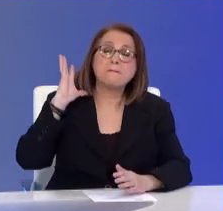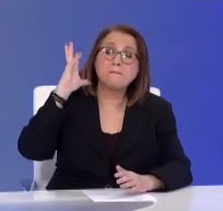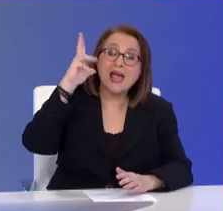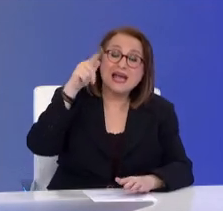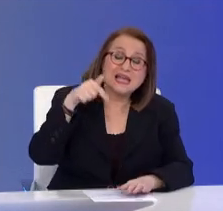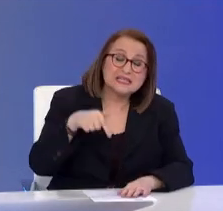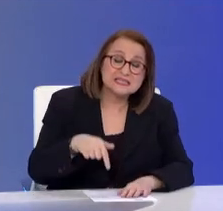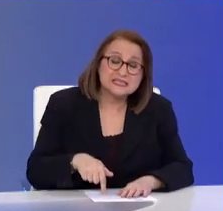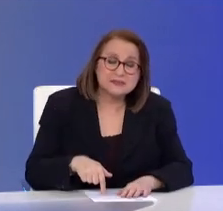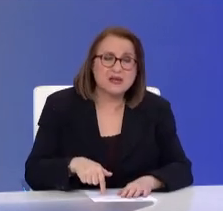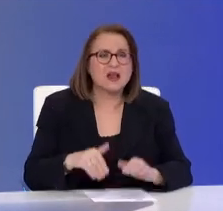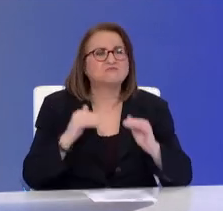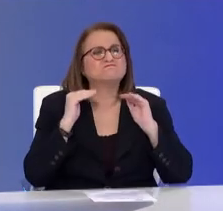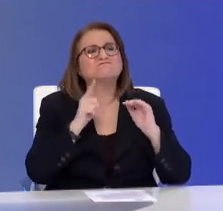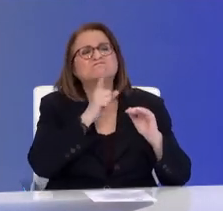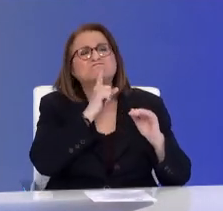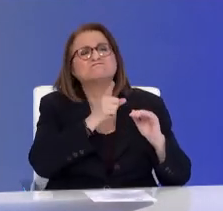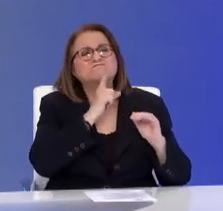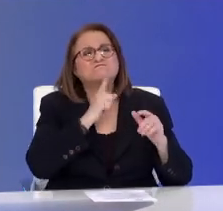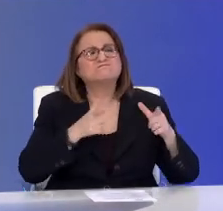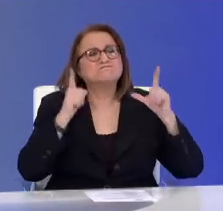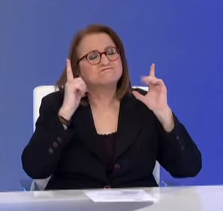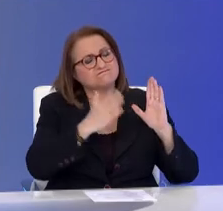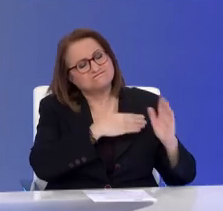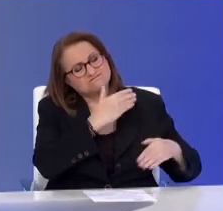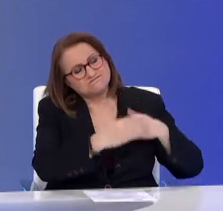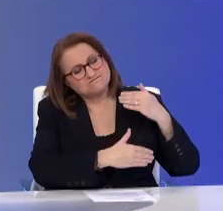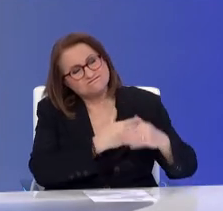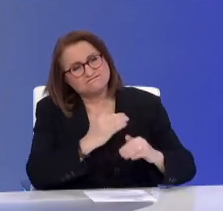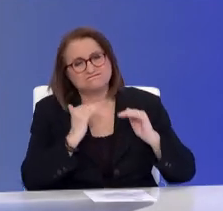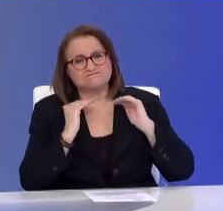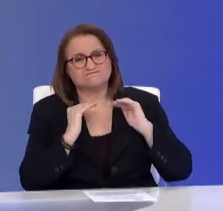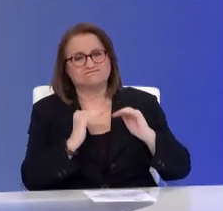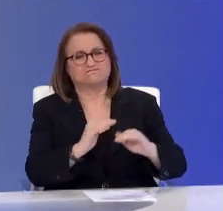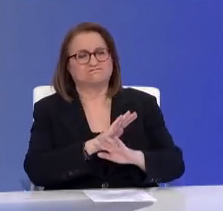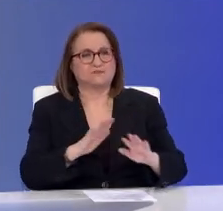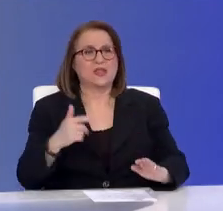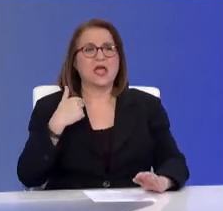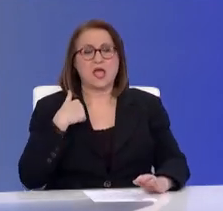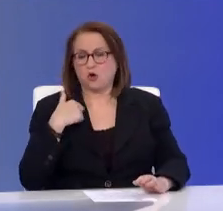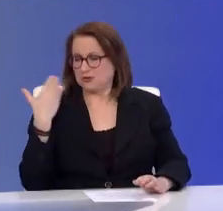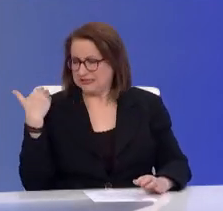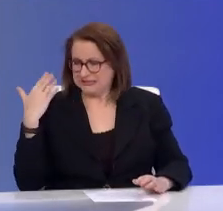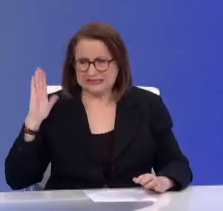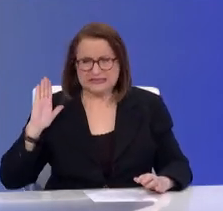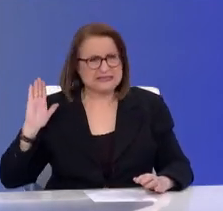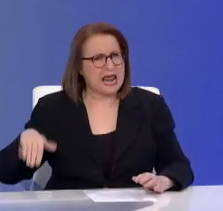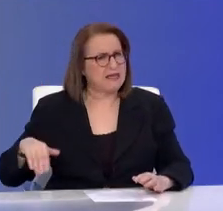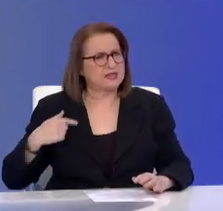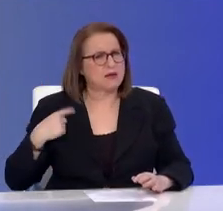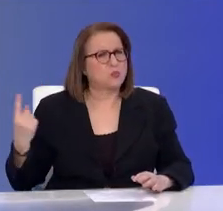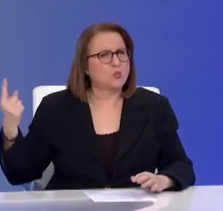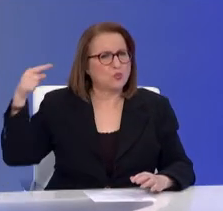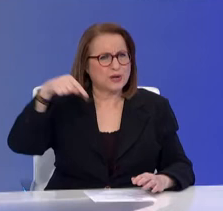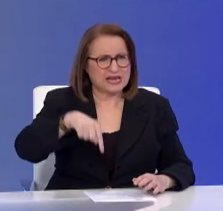σύγχρονες δημοκρατίες. Η τελευταία επισκέψη μου στην Ελλάδα ήταν το